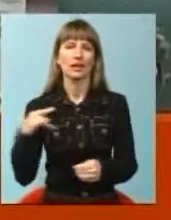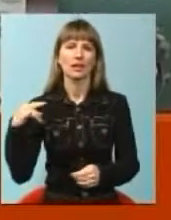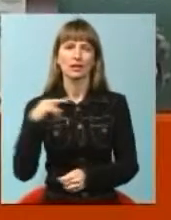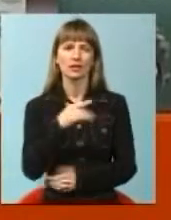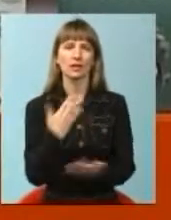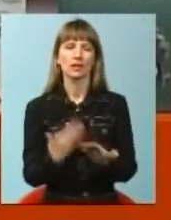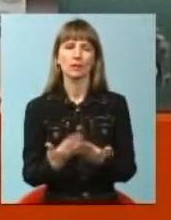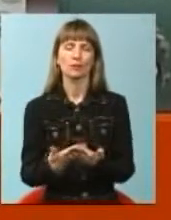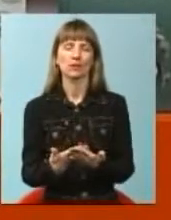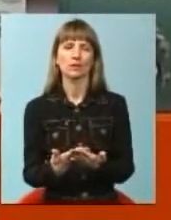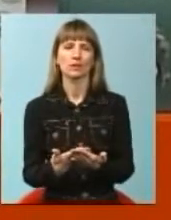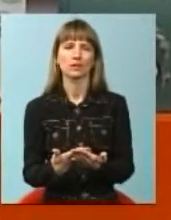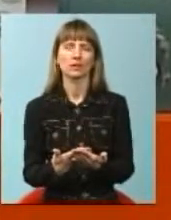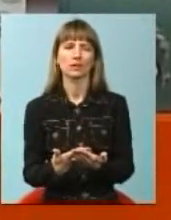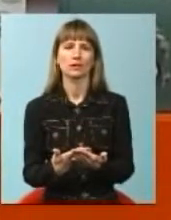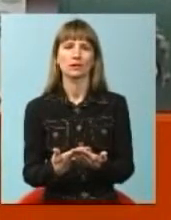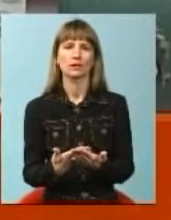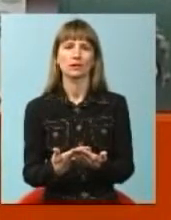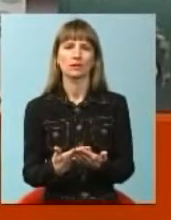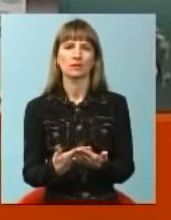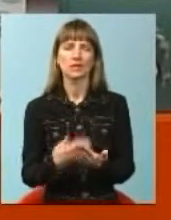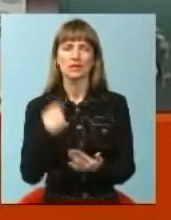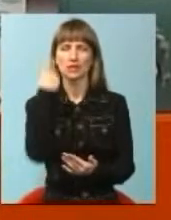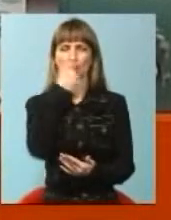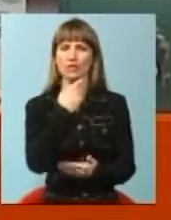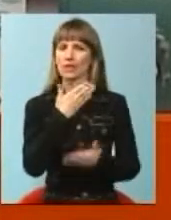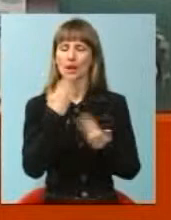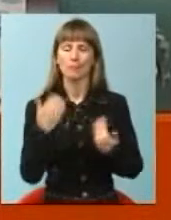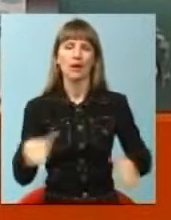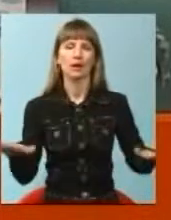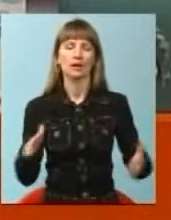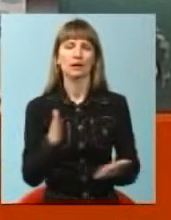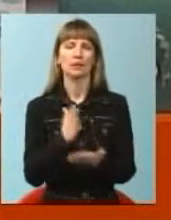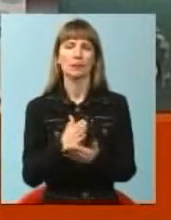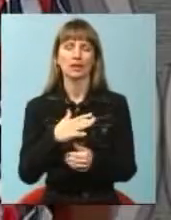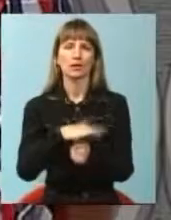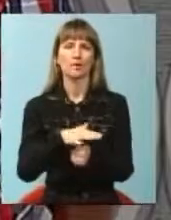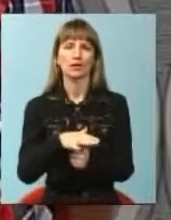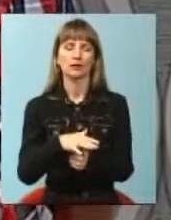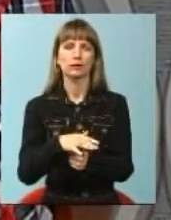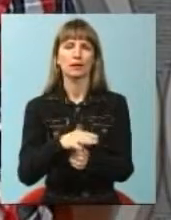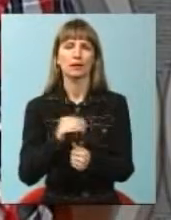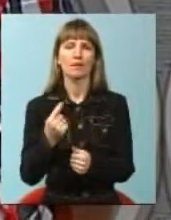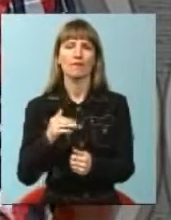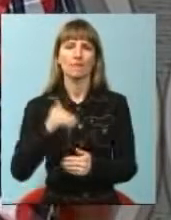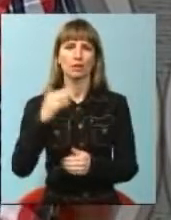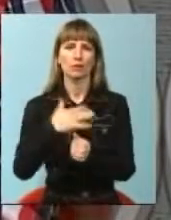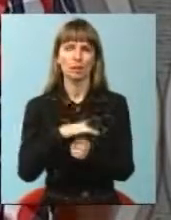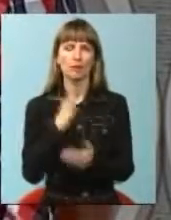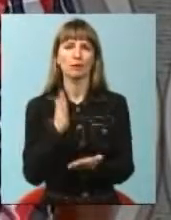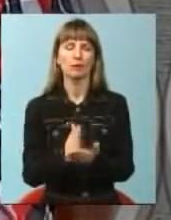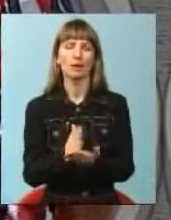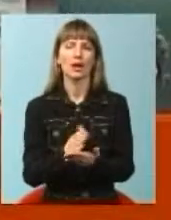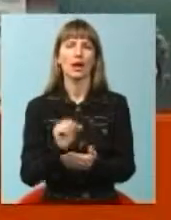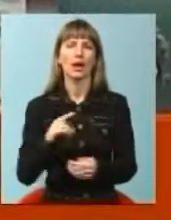літака, наприклад? Зовнішньо він не має крил, має двигун. І вверху пропелер. Так, гвинтокрил має.